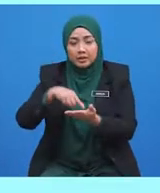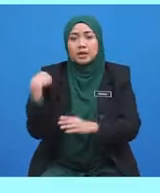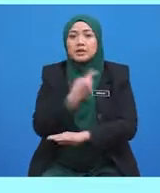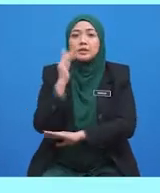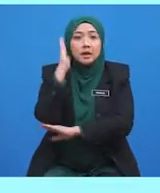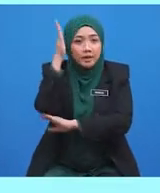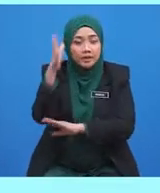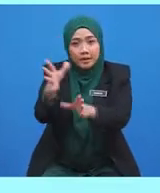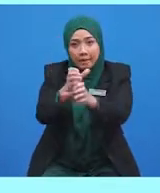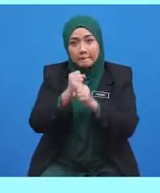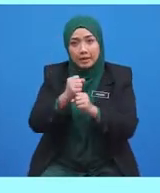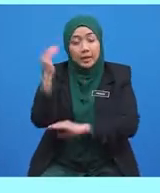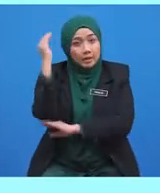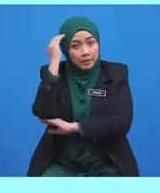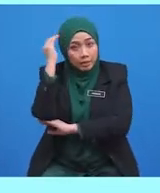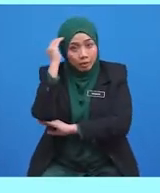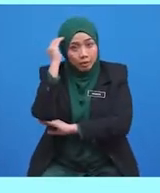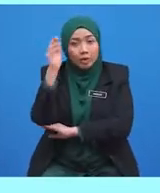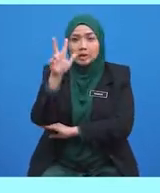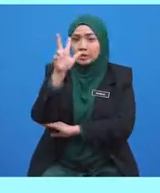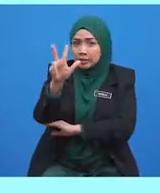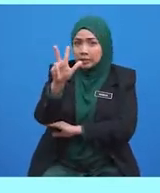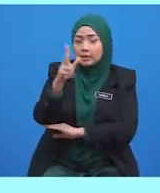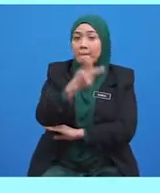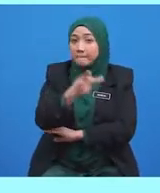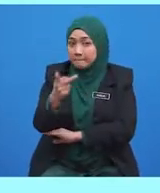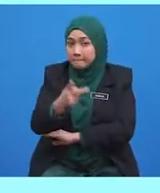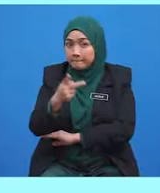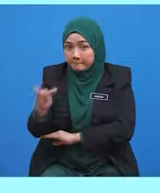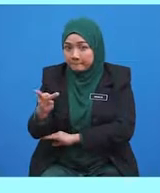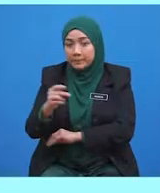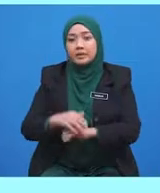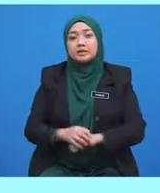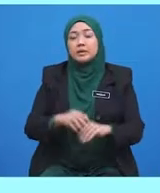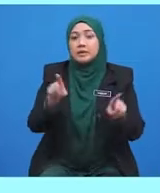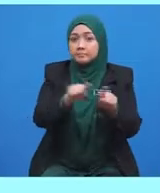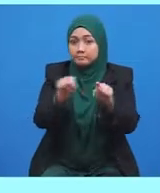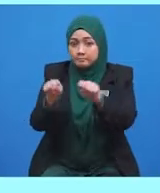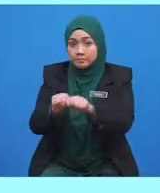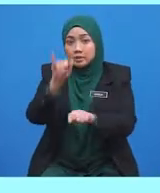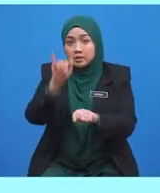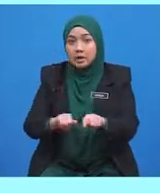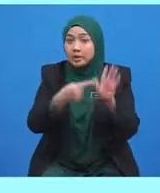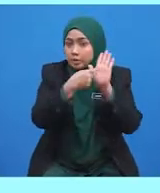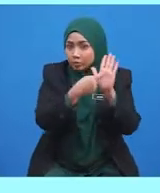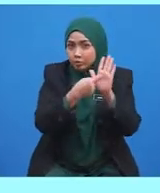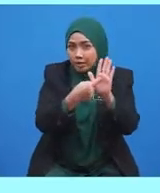kita akan dapat mengetahui 3 perkara seperti yang sedang